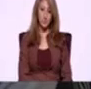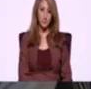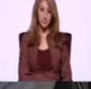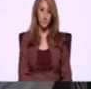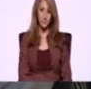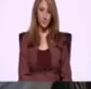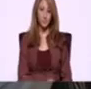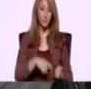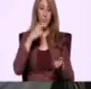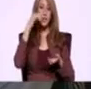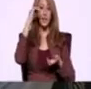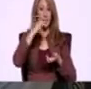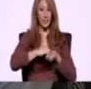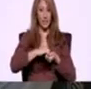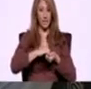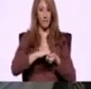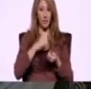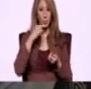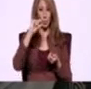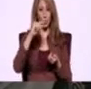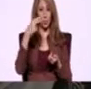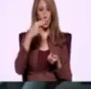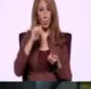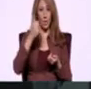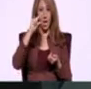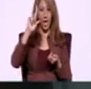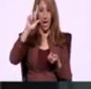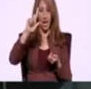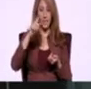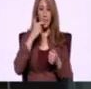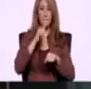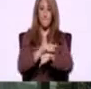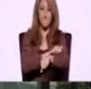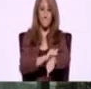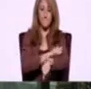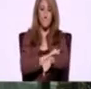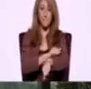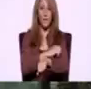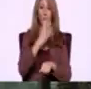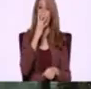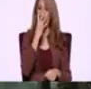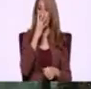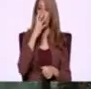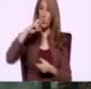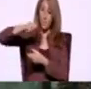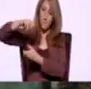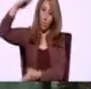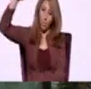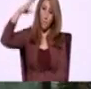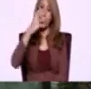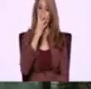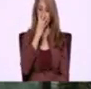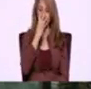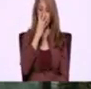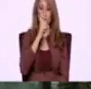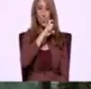وتم الاتفاق مع الدكتور عادل الفرجاني للعلاج الطبيعي والعلاج بالأكسجين بتبني حالتين كل شهر من